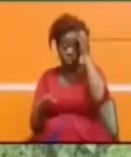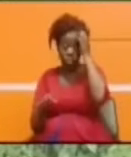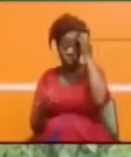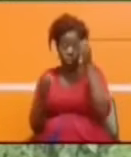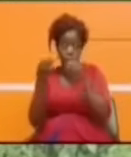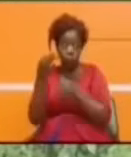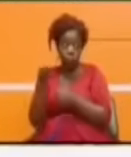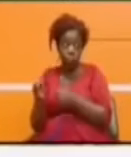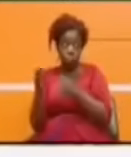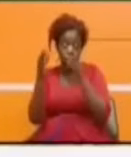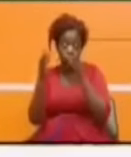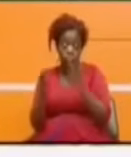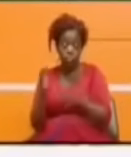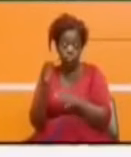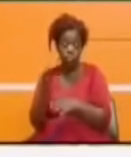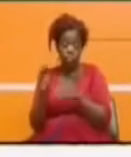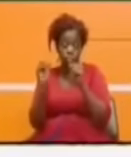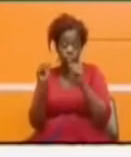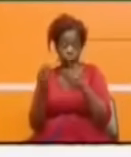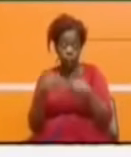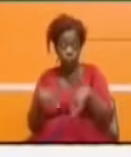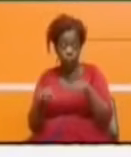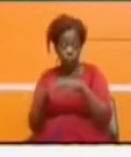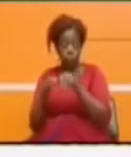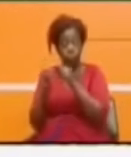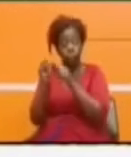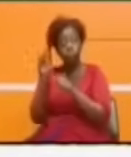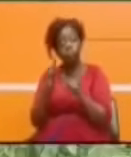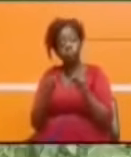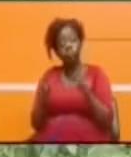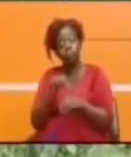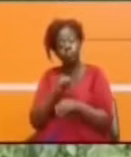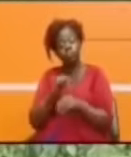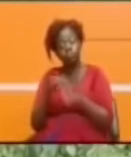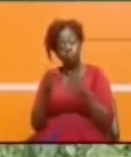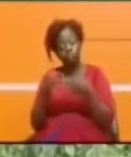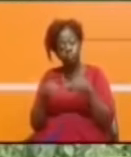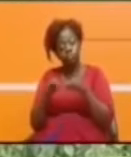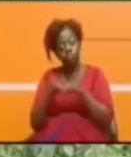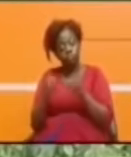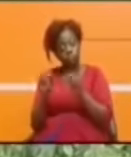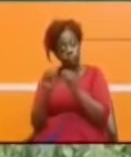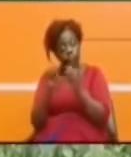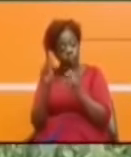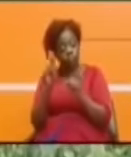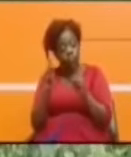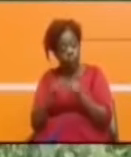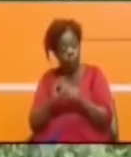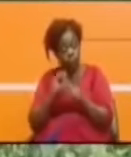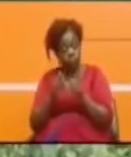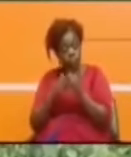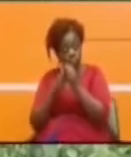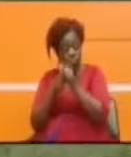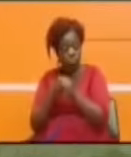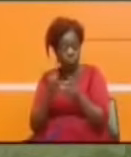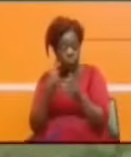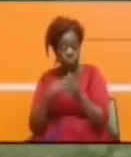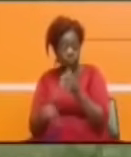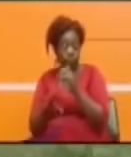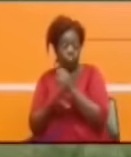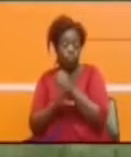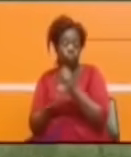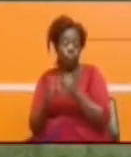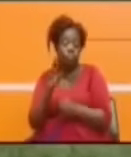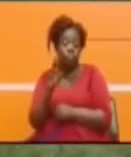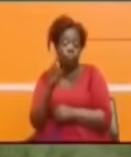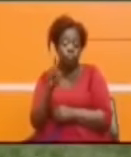olina kukkaanya n'abantu, naye agaanye okukkaanya n'abantu, agaanye okukkaanya naffe, naffe abakulembeze atuyita babbi.